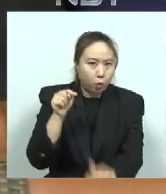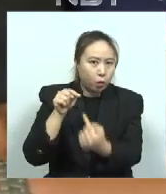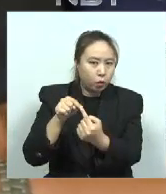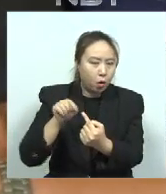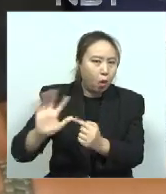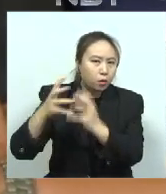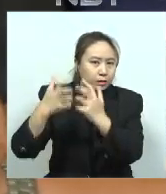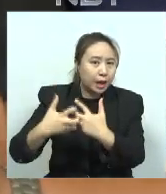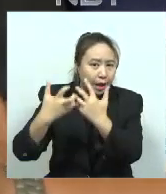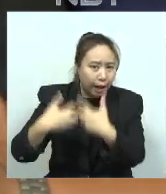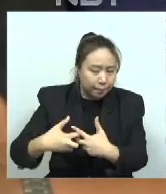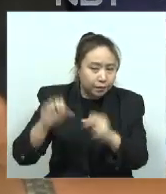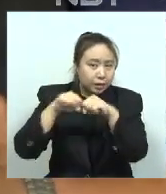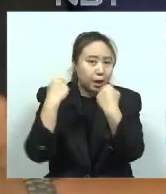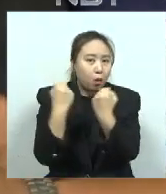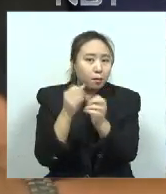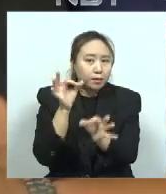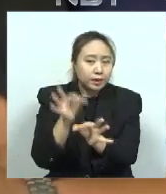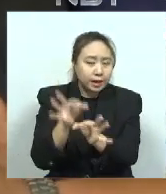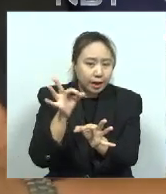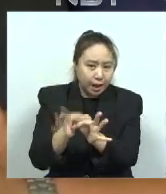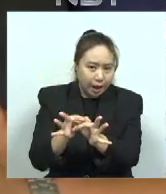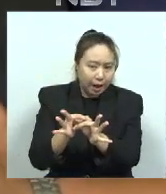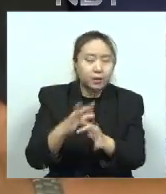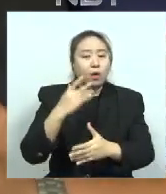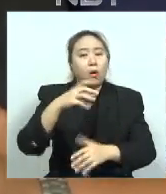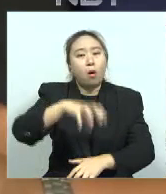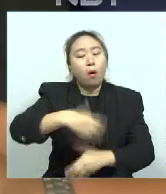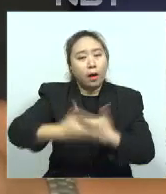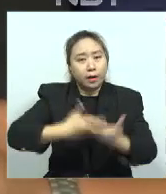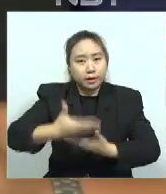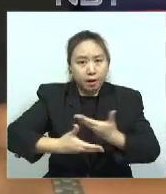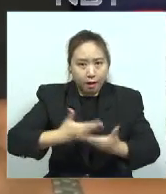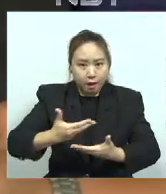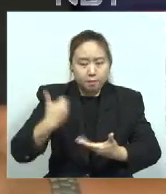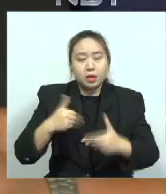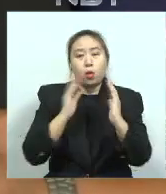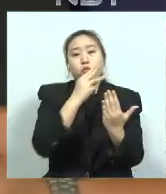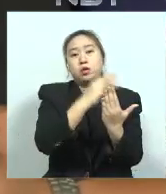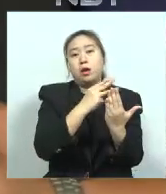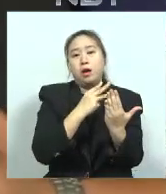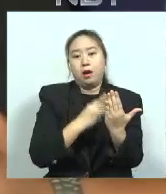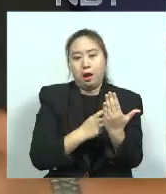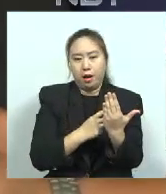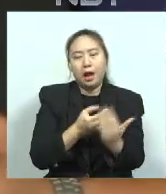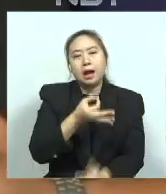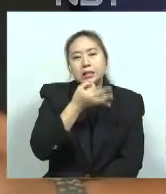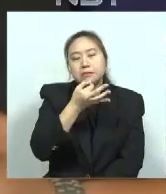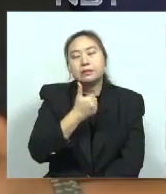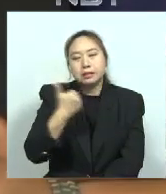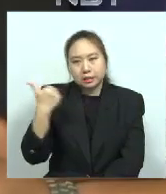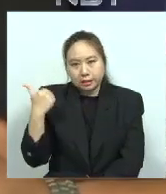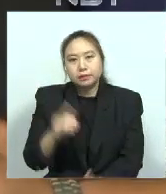าอุตสาหกรรมสมาคมธนาคารหอการค้ารวมทั้งนักวิชาการและก็กลุ่มอาชีพอื่นๆด้ว